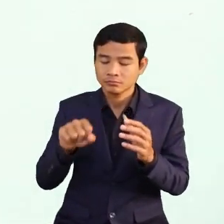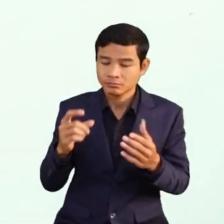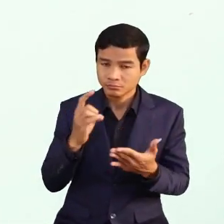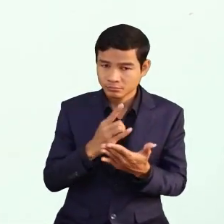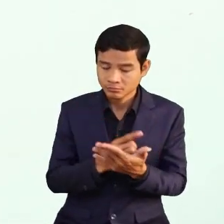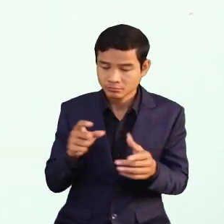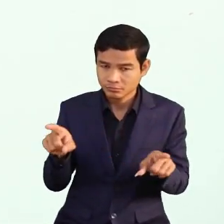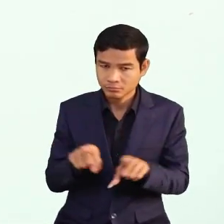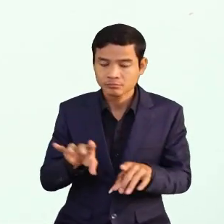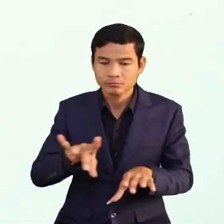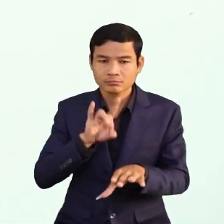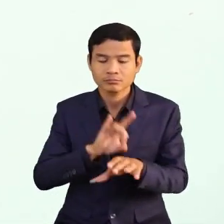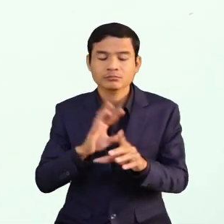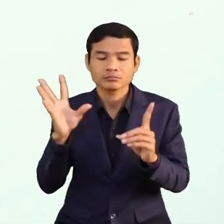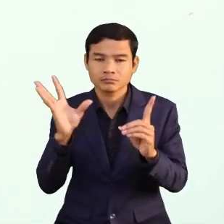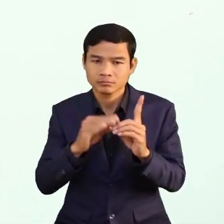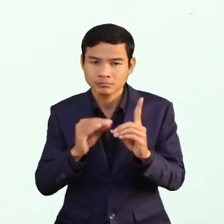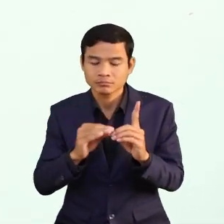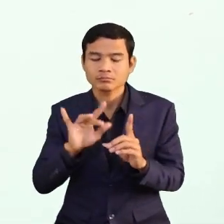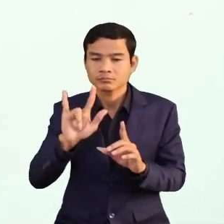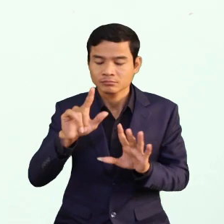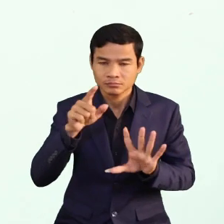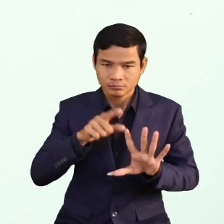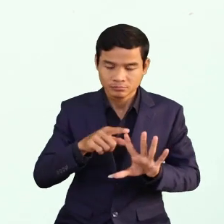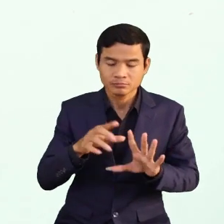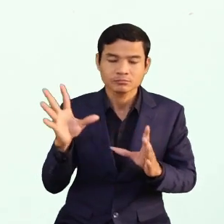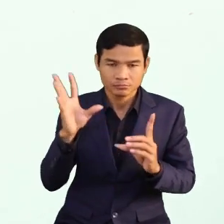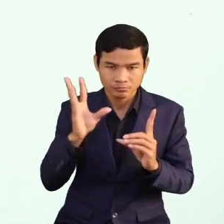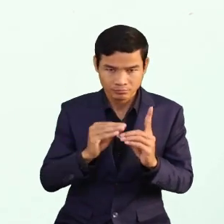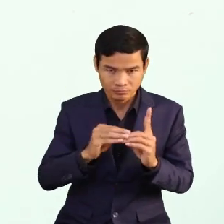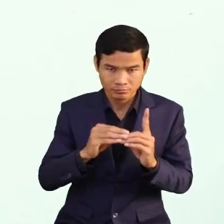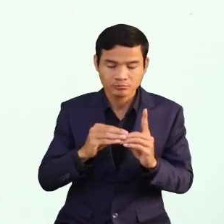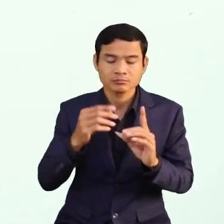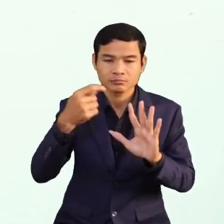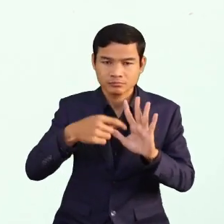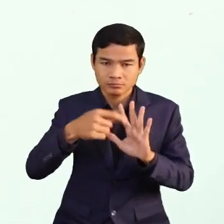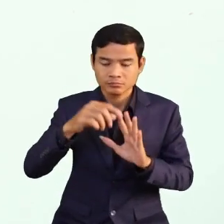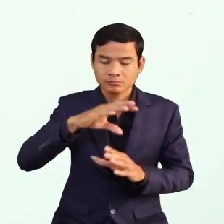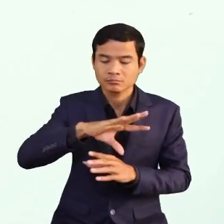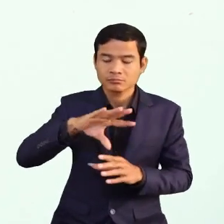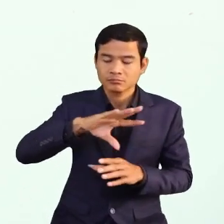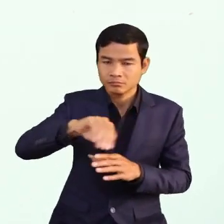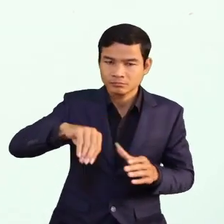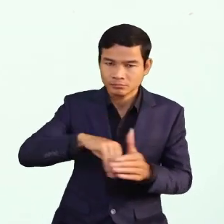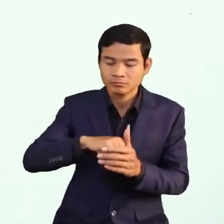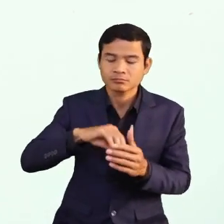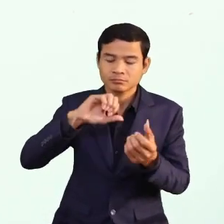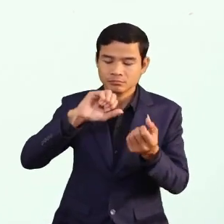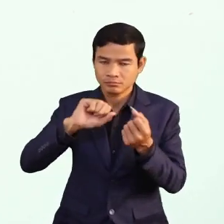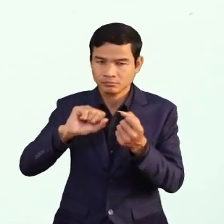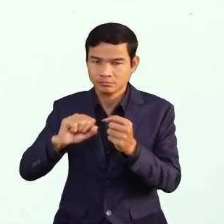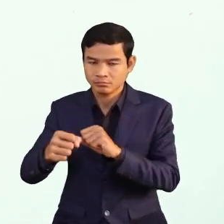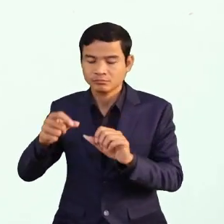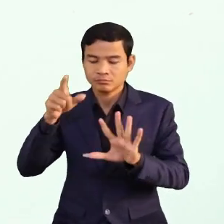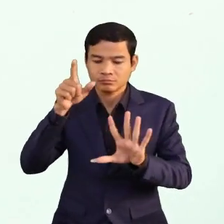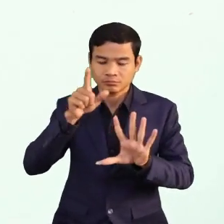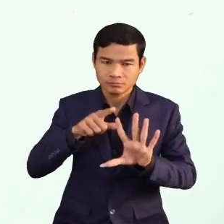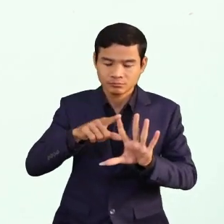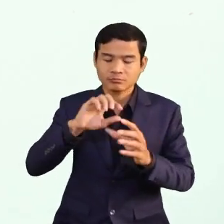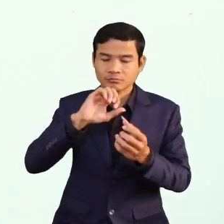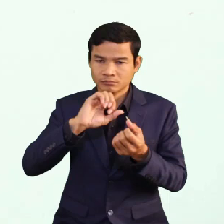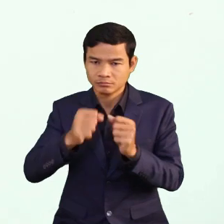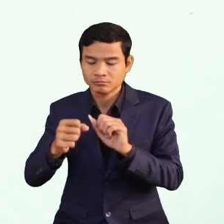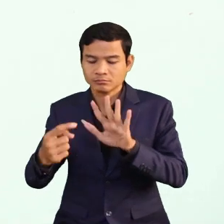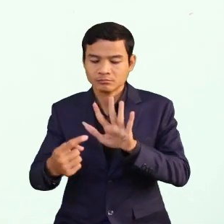ได้การนับซ้ำจ้ายกปอมาซ้ำจมวยสระเตียงนี้คือยังตะโดแต่จะโดสำหรับปีแต่เจ็บบกเชิ